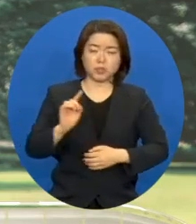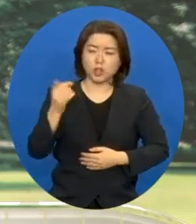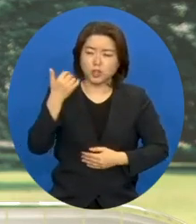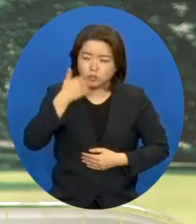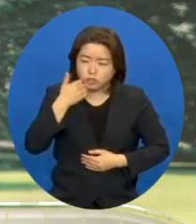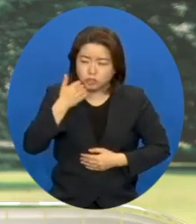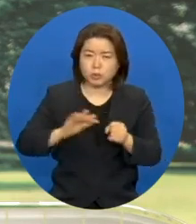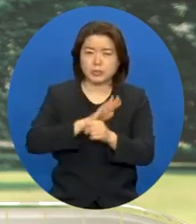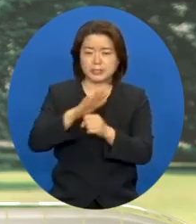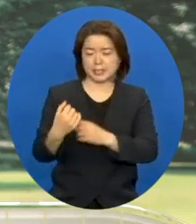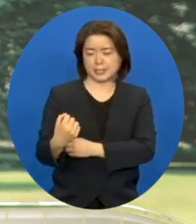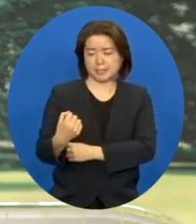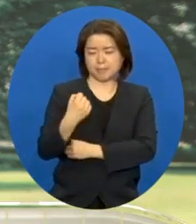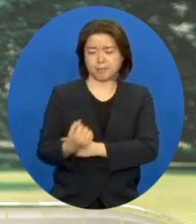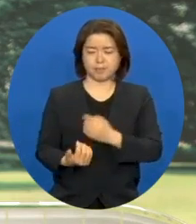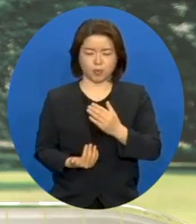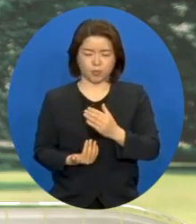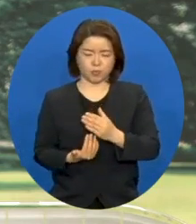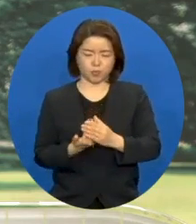누구도 사랑할 힘이 생겨요.